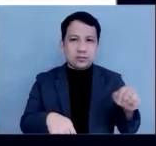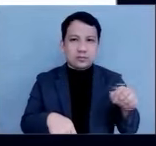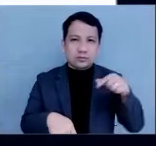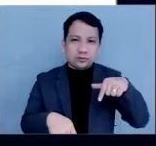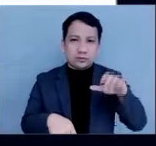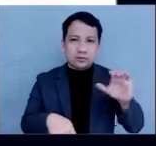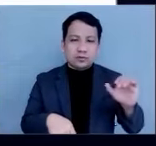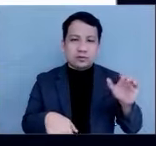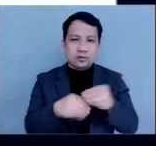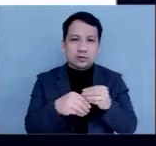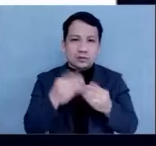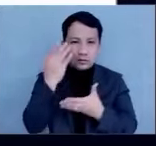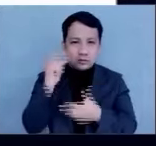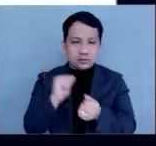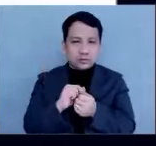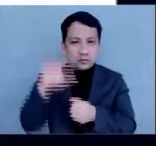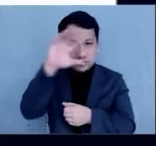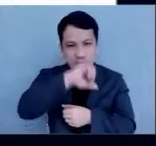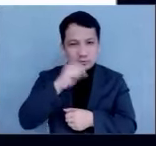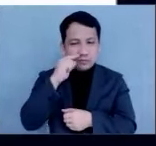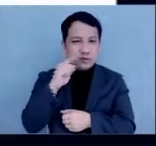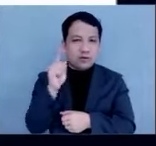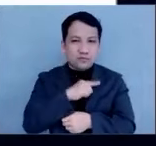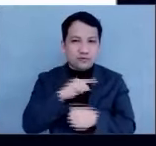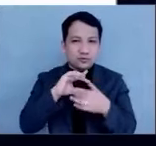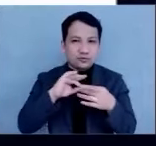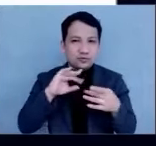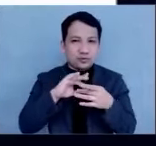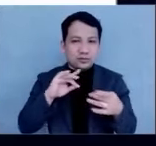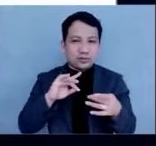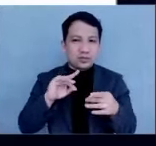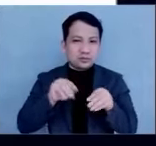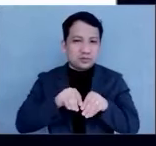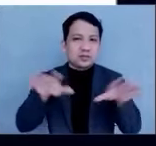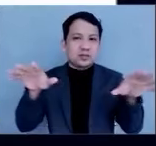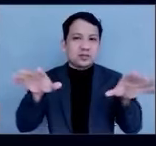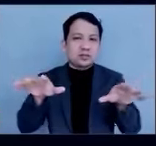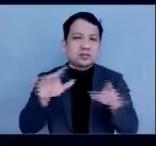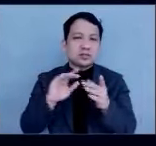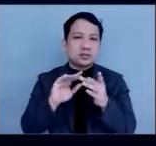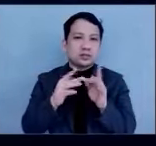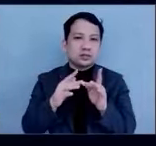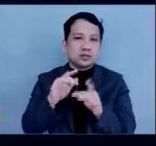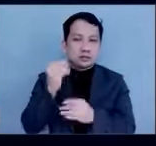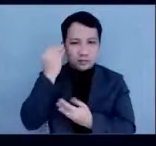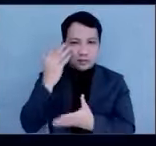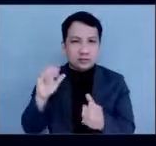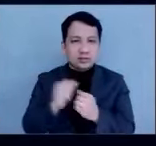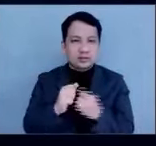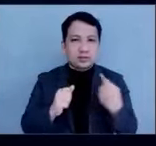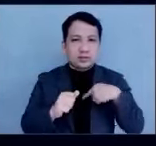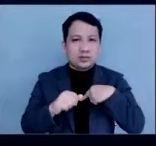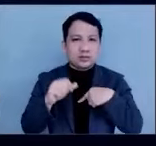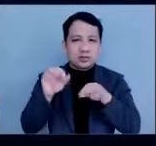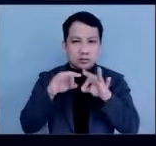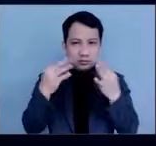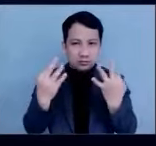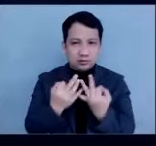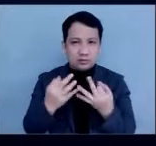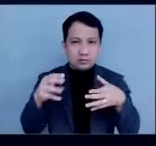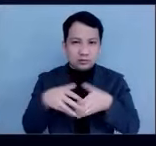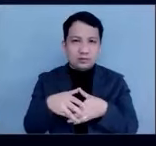accusations, conspiracy theories at false narratives na kumakalat online. Naniniwala naman ang kanyang pamilya na